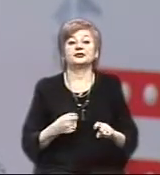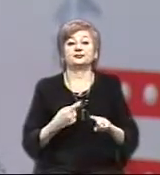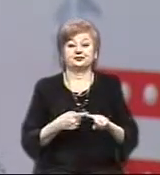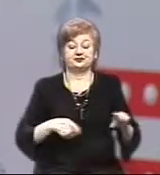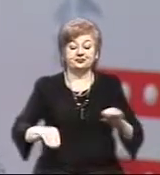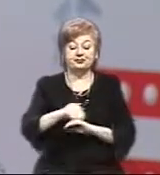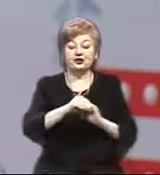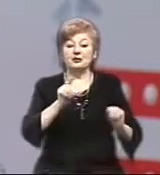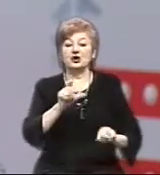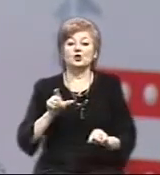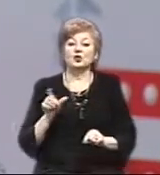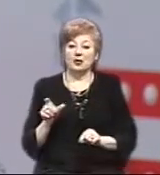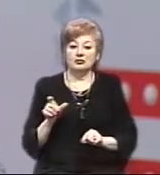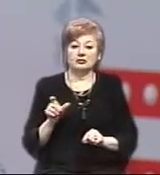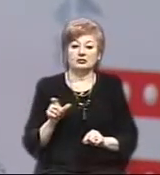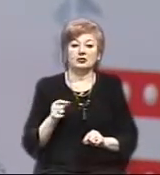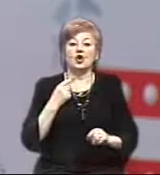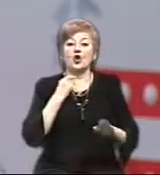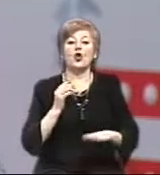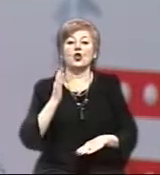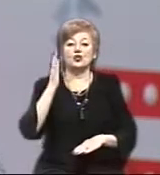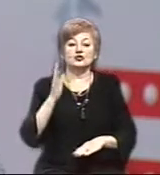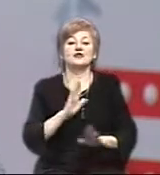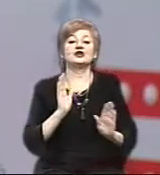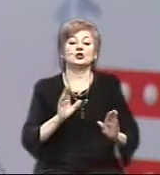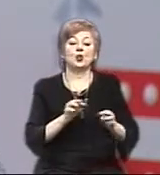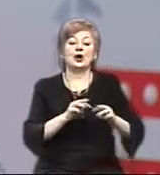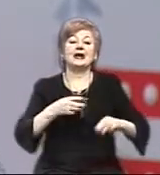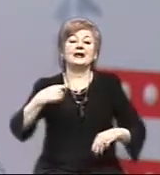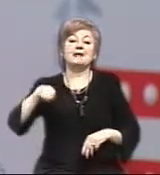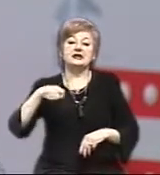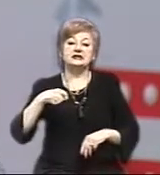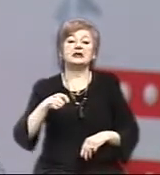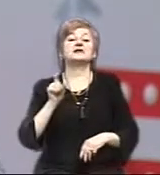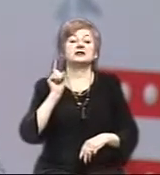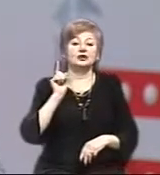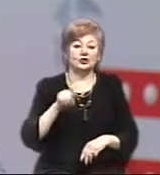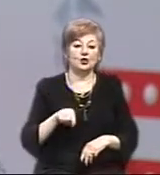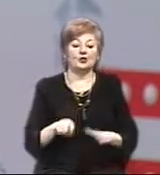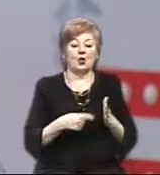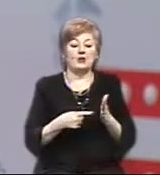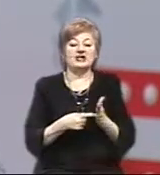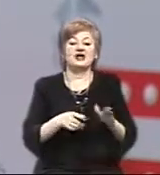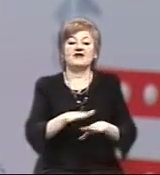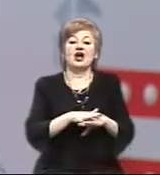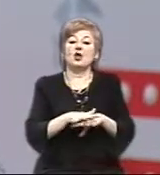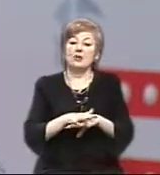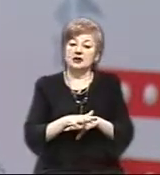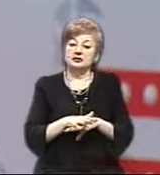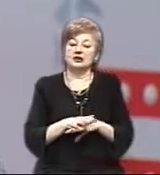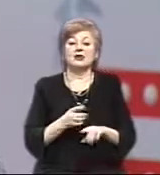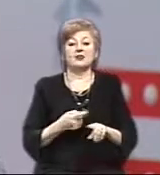внутрішньопереміщеним особам, переселенцям голосувати не тільки на президентських виборах, ну і на виборах у місцеві громади. Для нас це було б